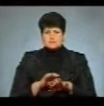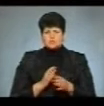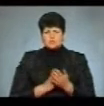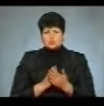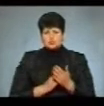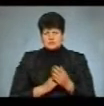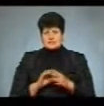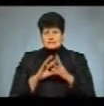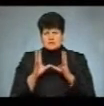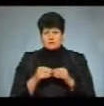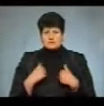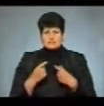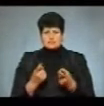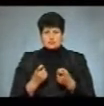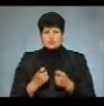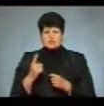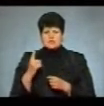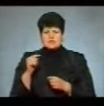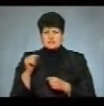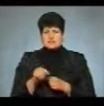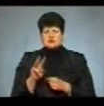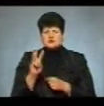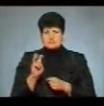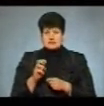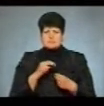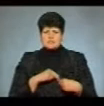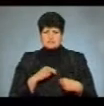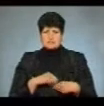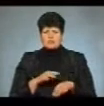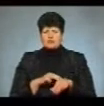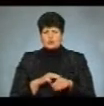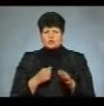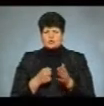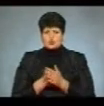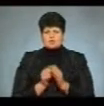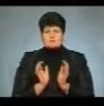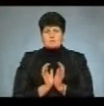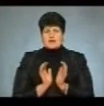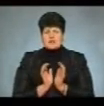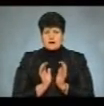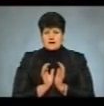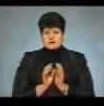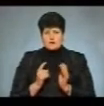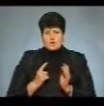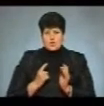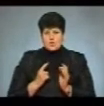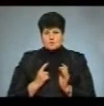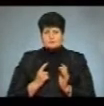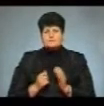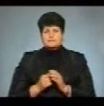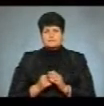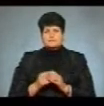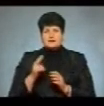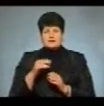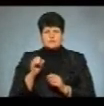Загалом нас залучено майже 1300 працівників поліції якраз до зберігання охорони